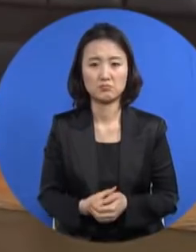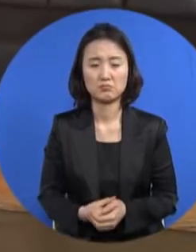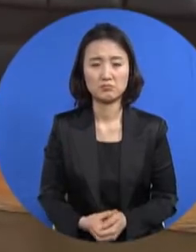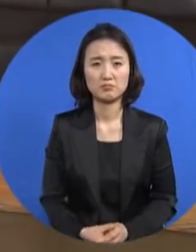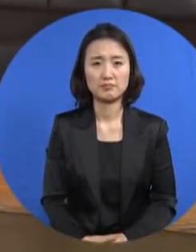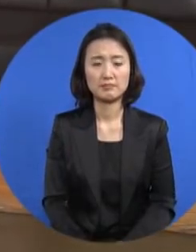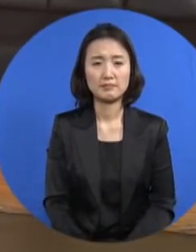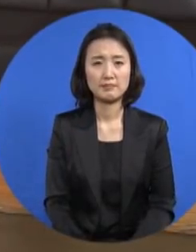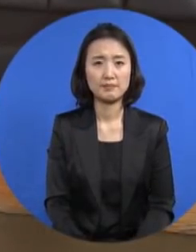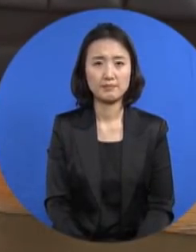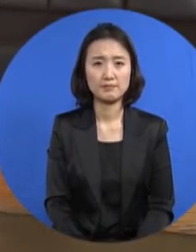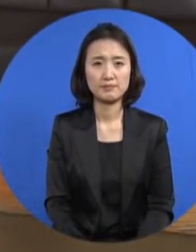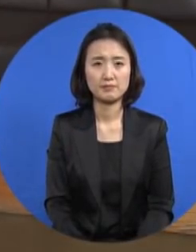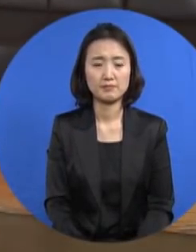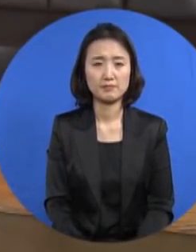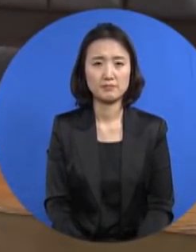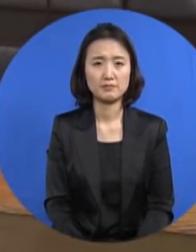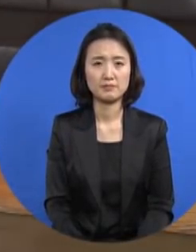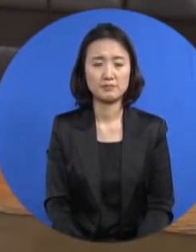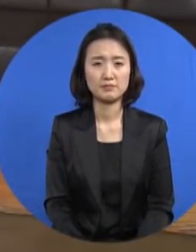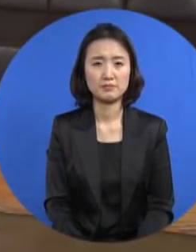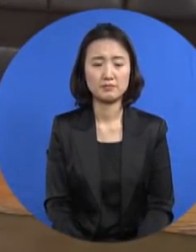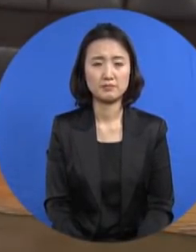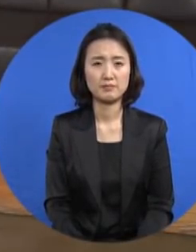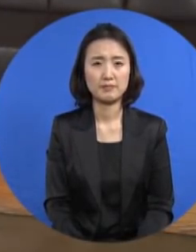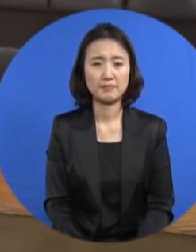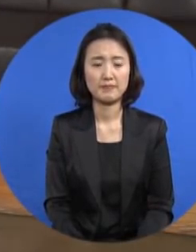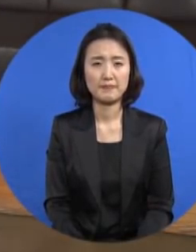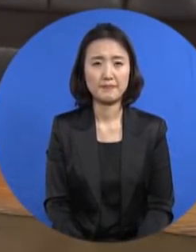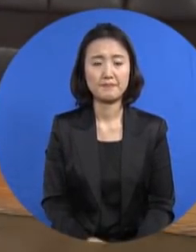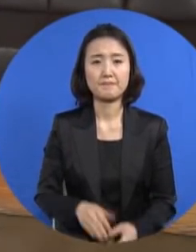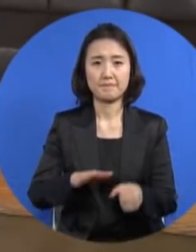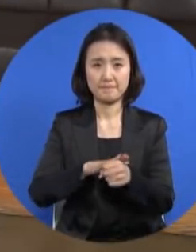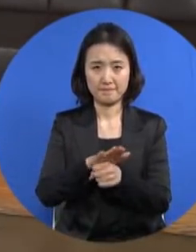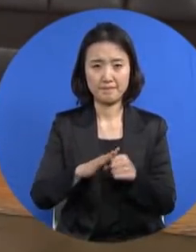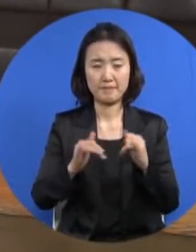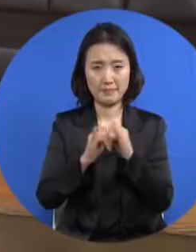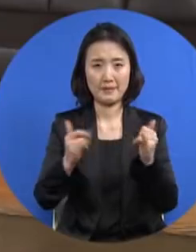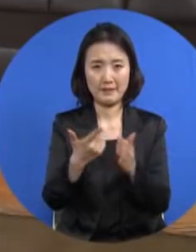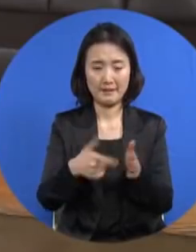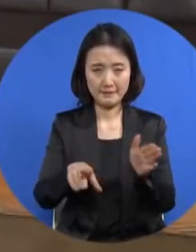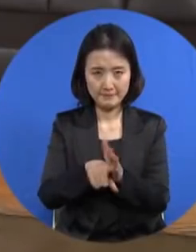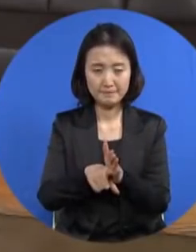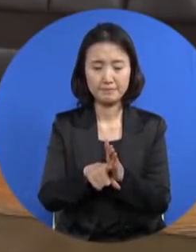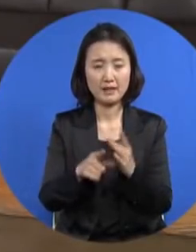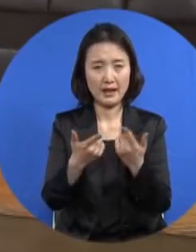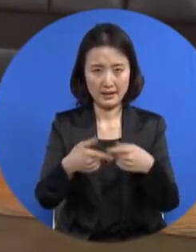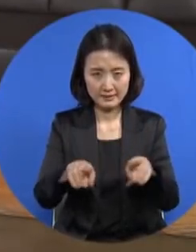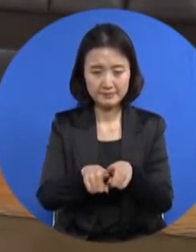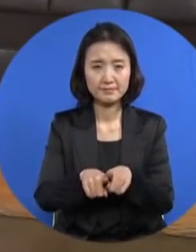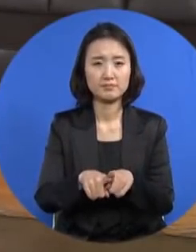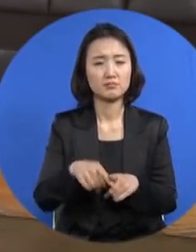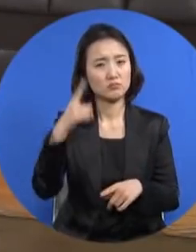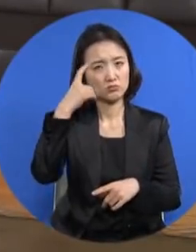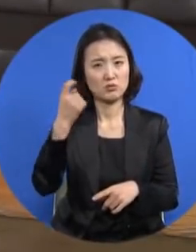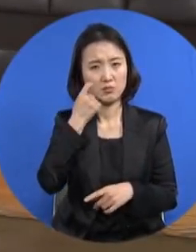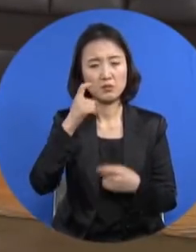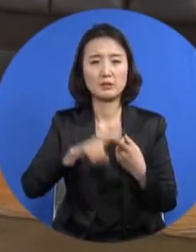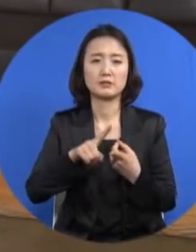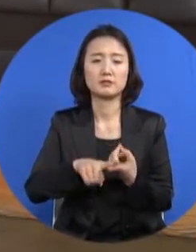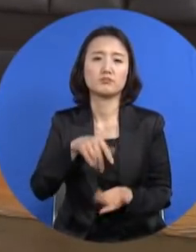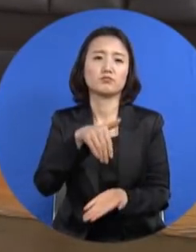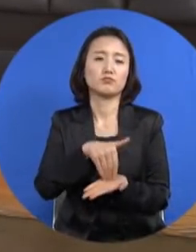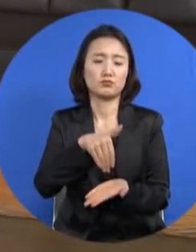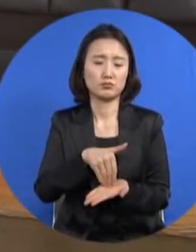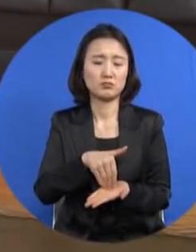옷을 많이 못 입은 거 이런 거 후회 안 하고 사랑하는 사람과 많은 시간을 보내지 못한 것은 가장 후회스러운